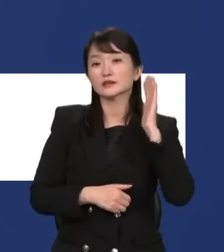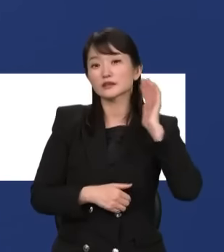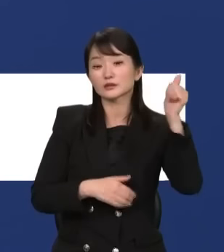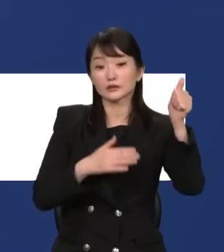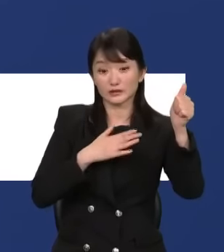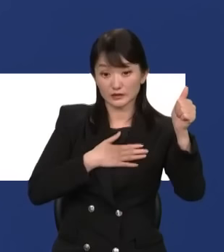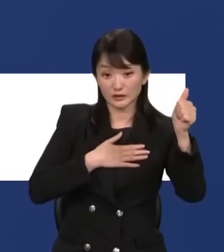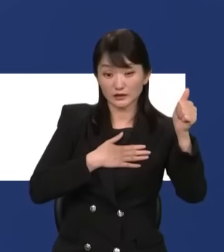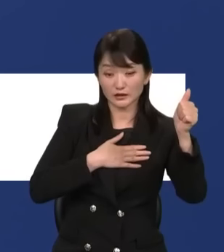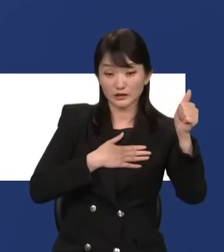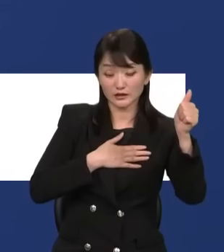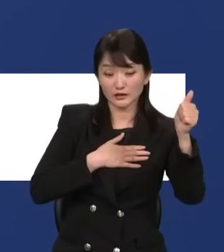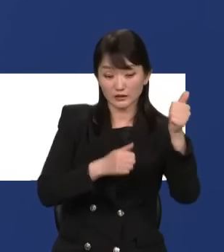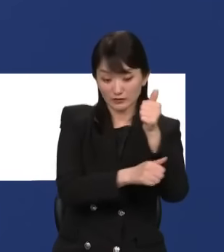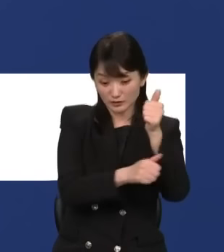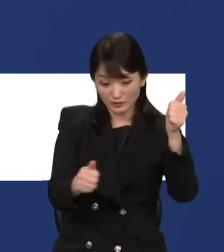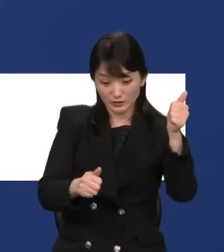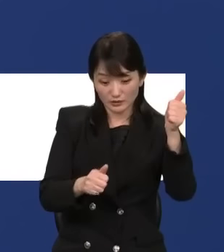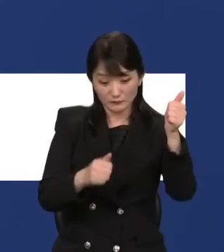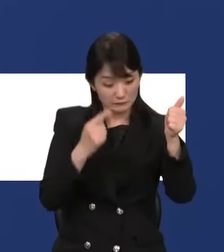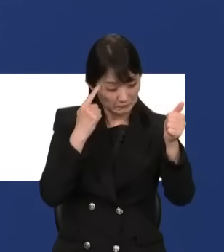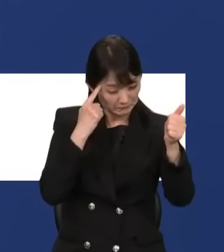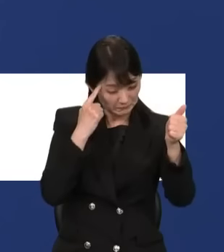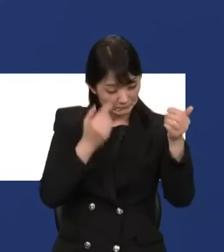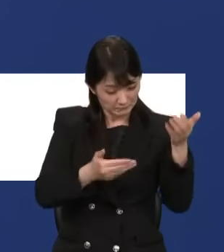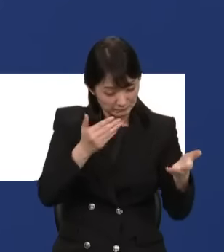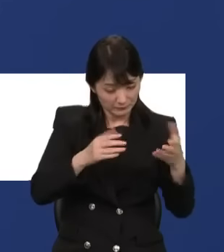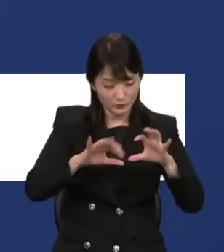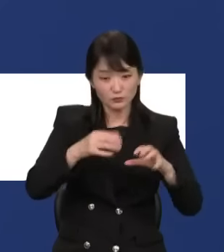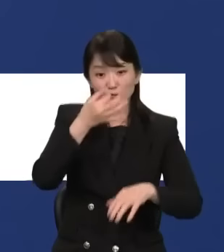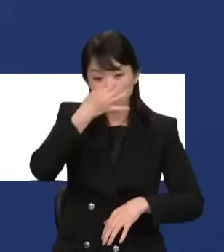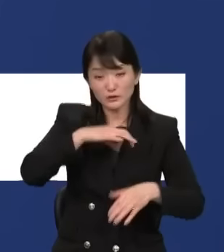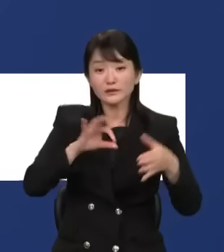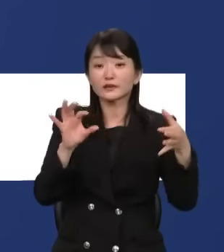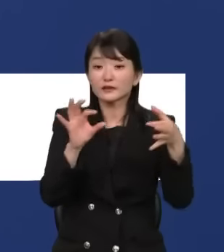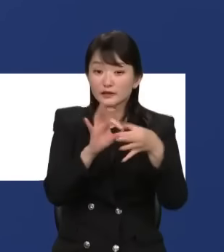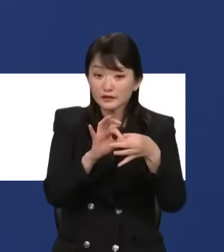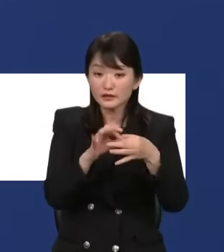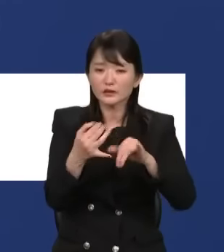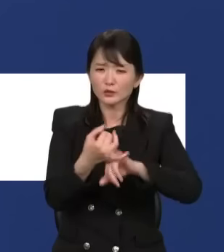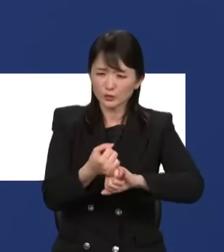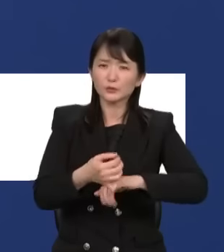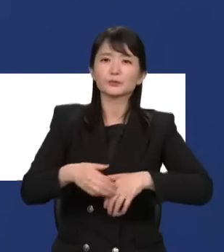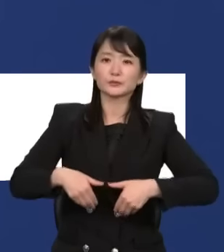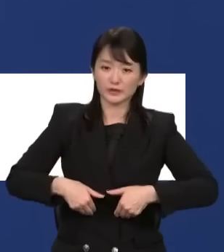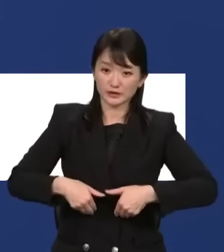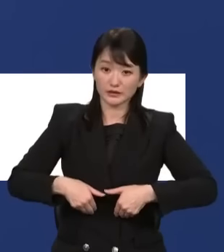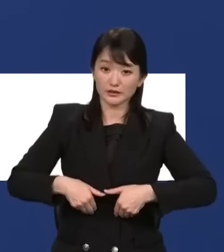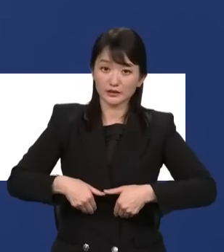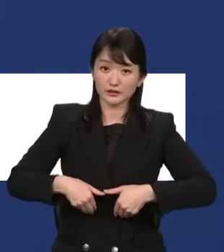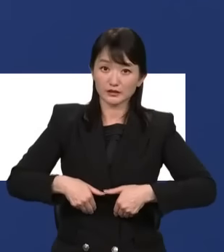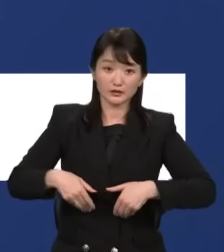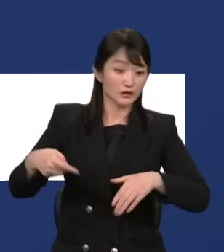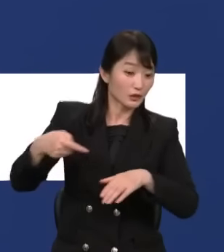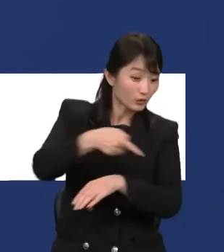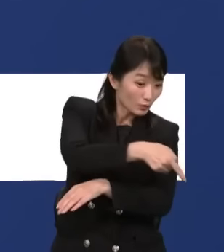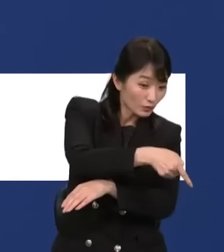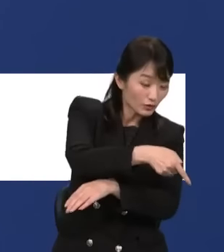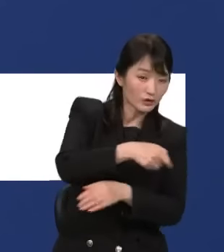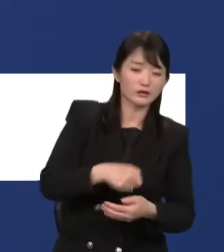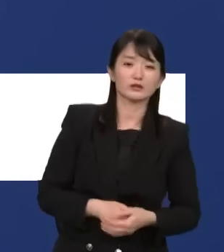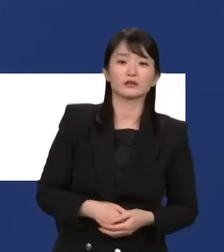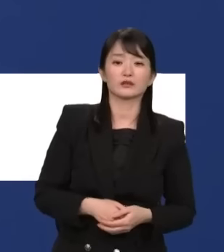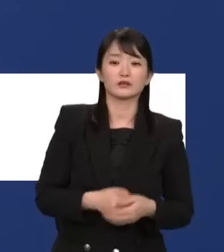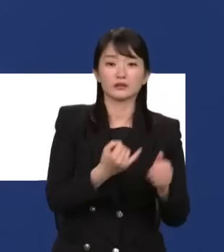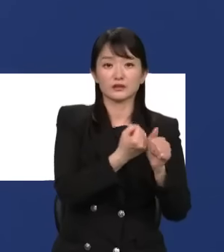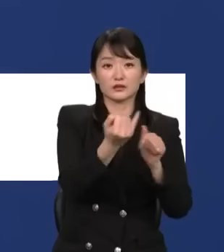제 핵심 참모들이 판단할 때 국익이라든지 이런 거와 관련해서 꼭 해야 된다 하는 거 아닌 것은